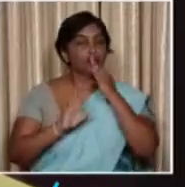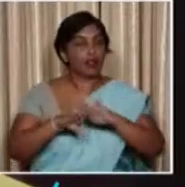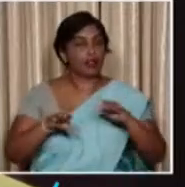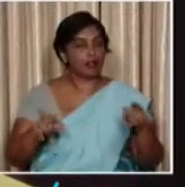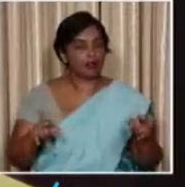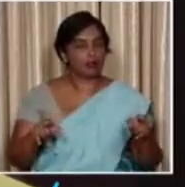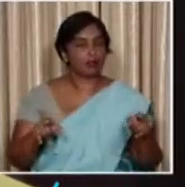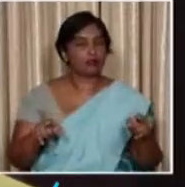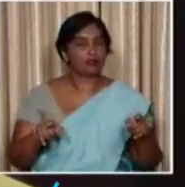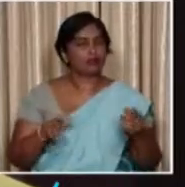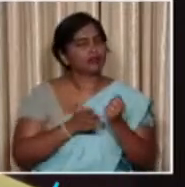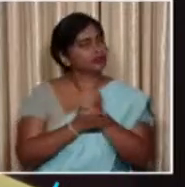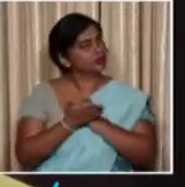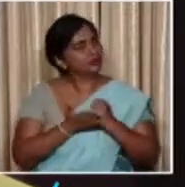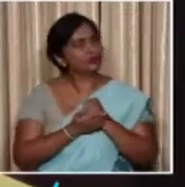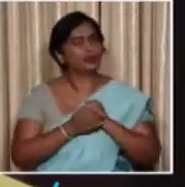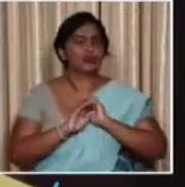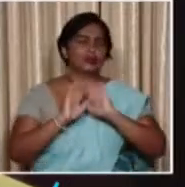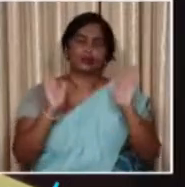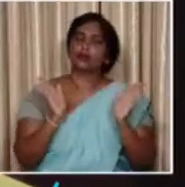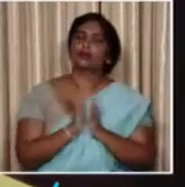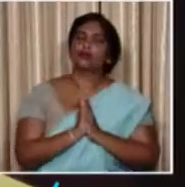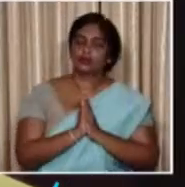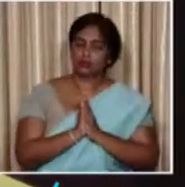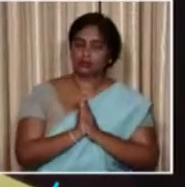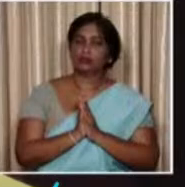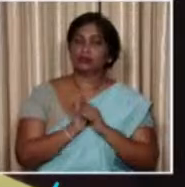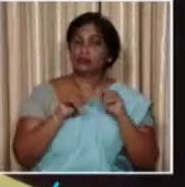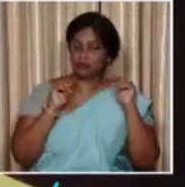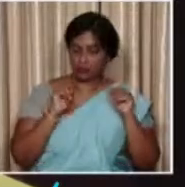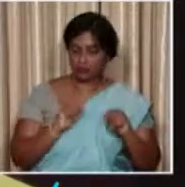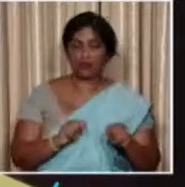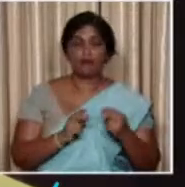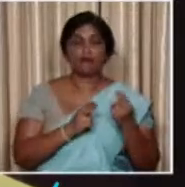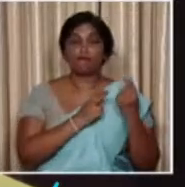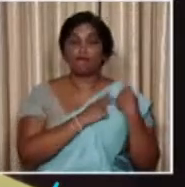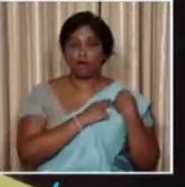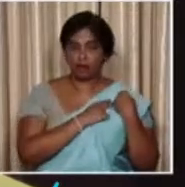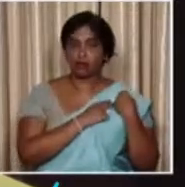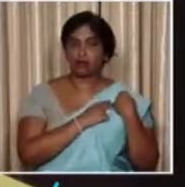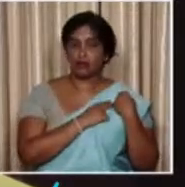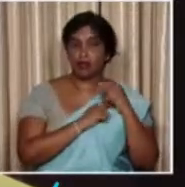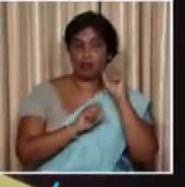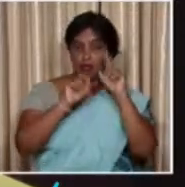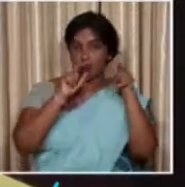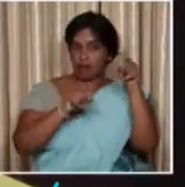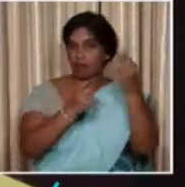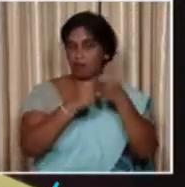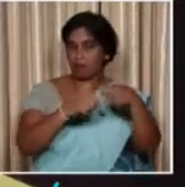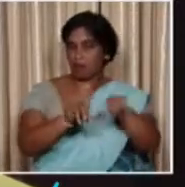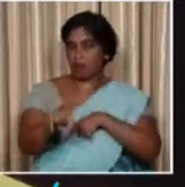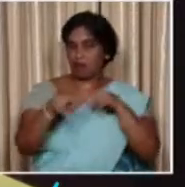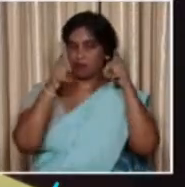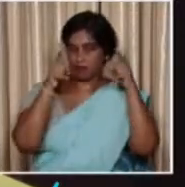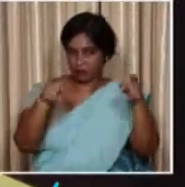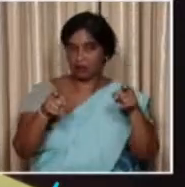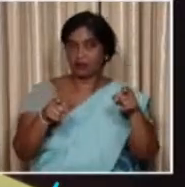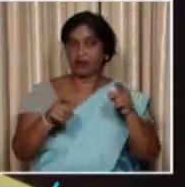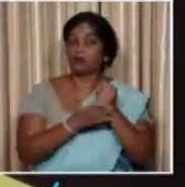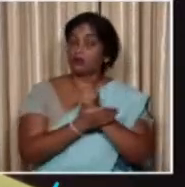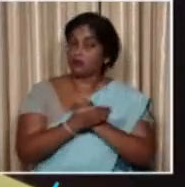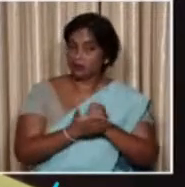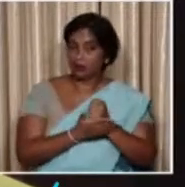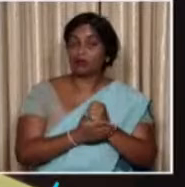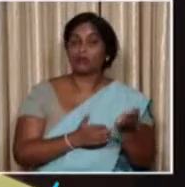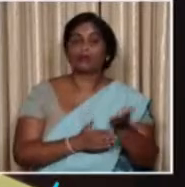දරුවන්, සමස්ත සමාජයටම අද වග කියන්න සිද්ධ වෙනවා මෙන්න මේ නම් කරපු කණ්ඩායමට. මේ සියලු